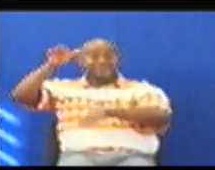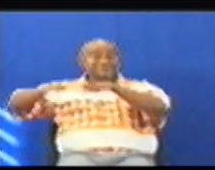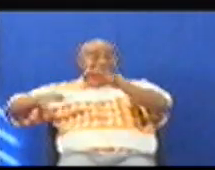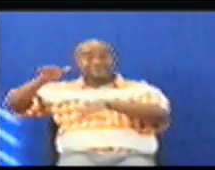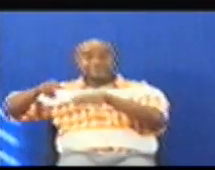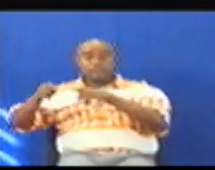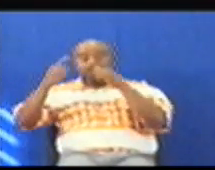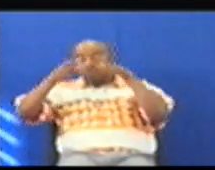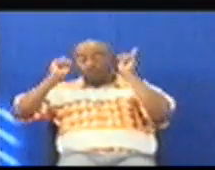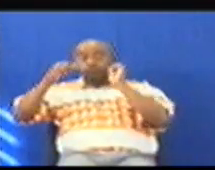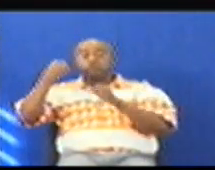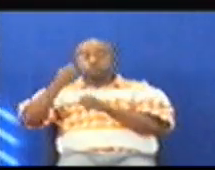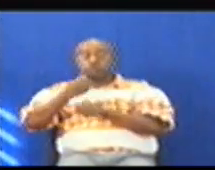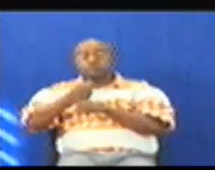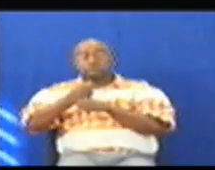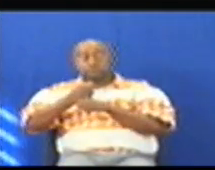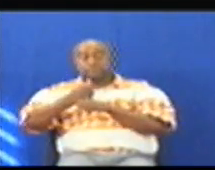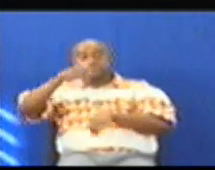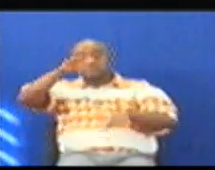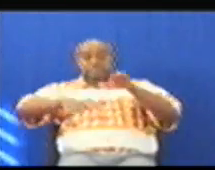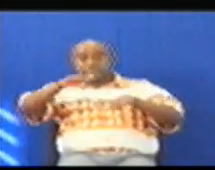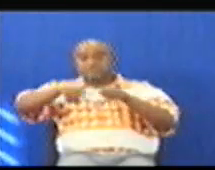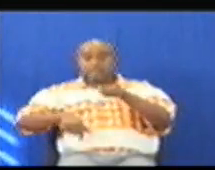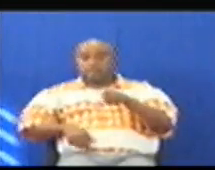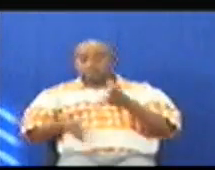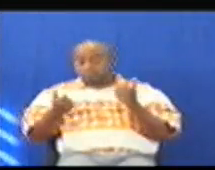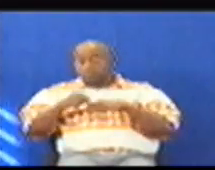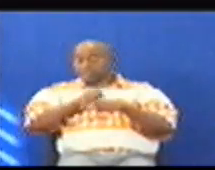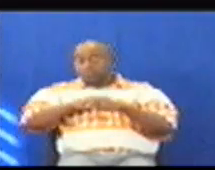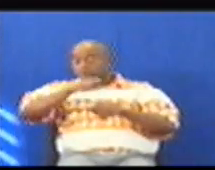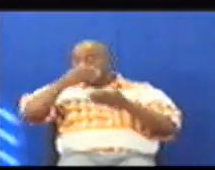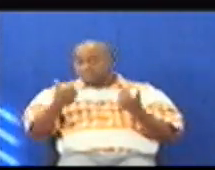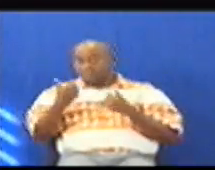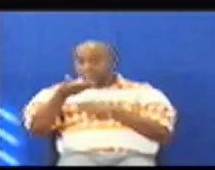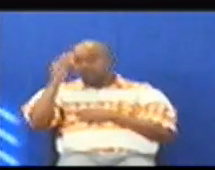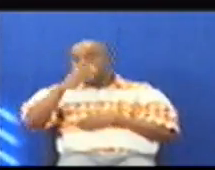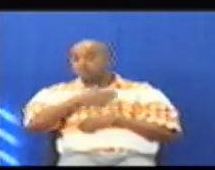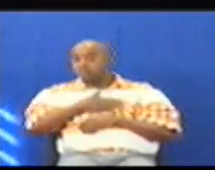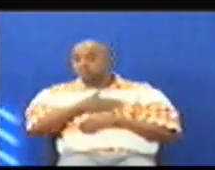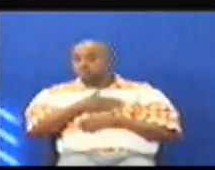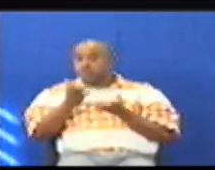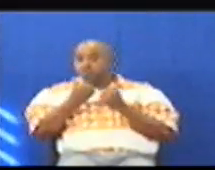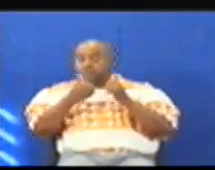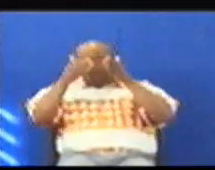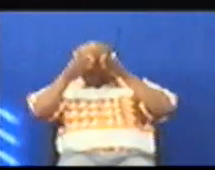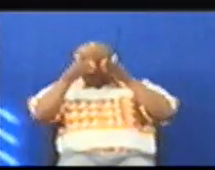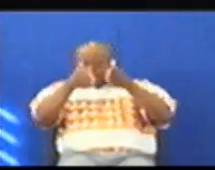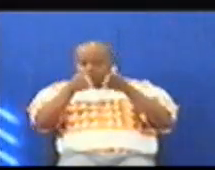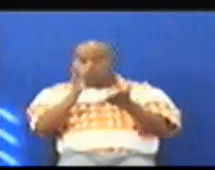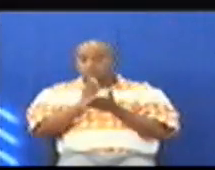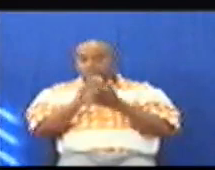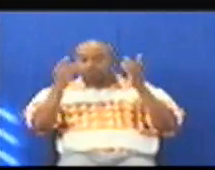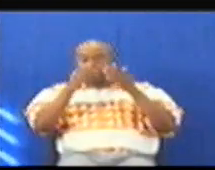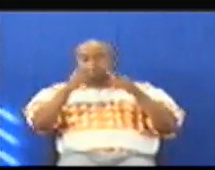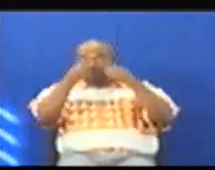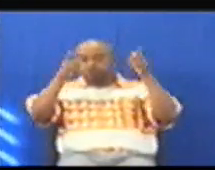cha utumishi. Mheshimiwa Spika, ninaomba sasa ni wakati muafaka wa serikali yetu kujikita kuhakikisha kwamba chuo hichi kinajengwa.